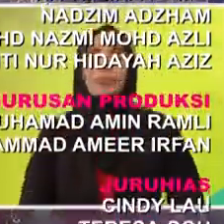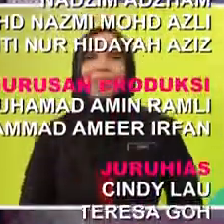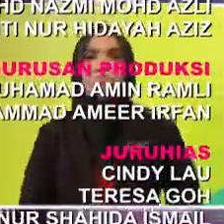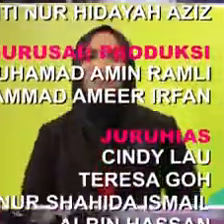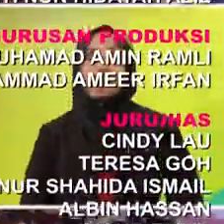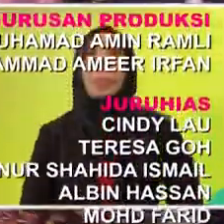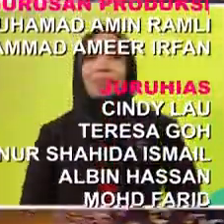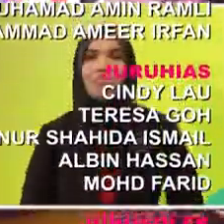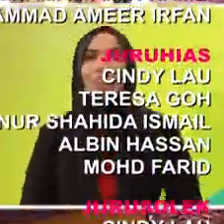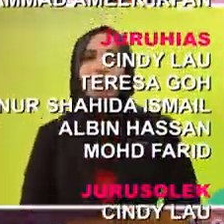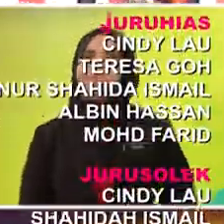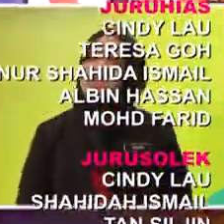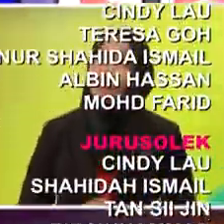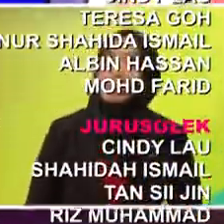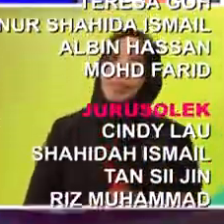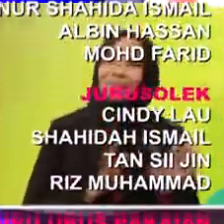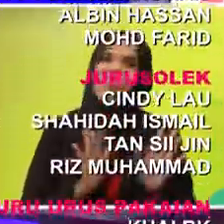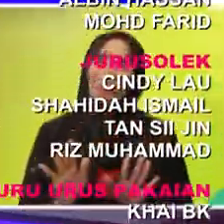refer to